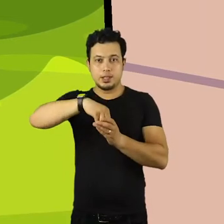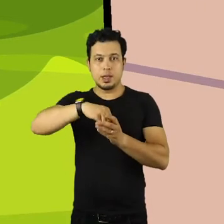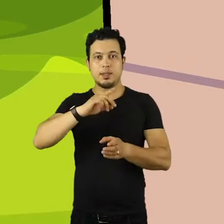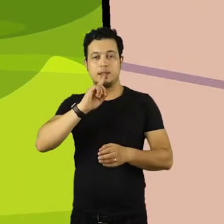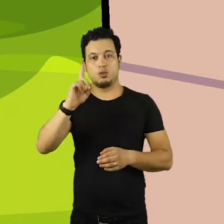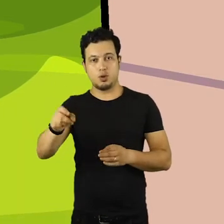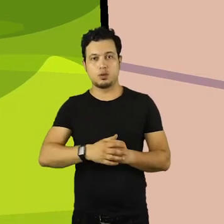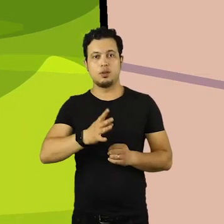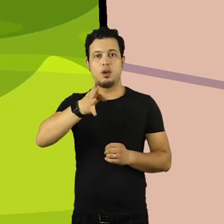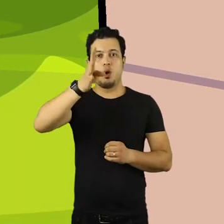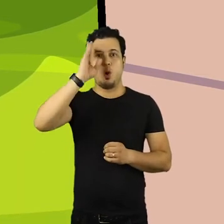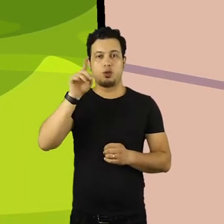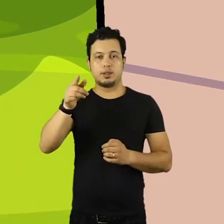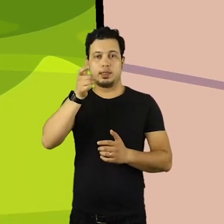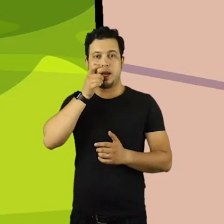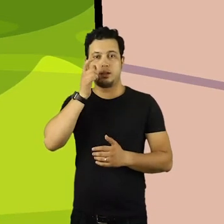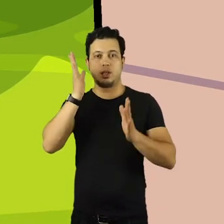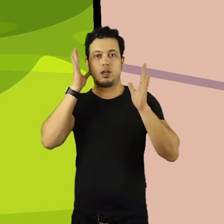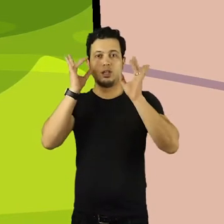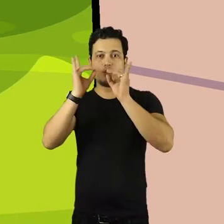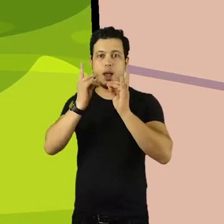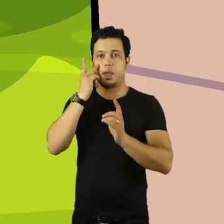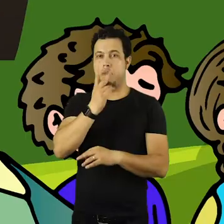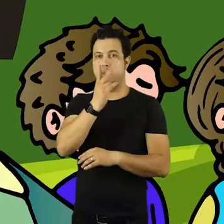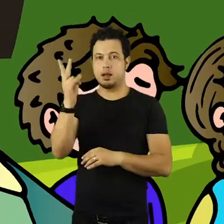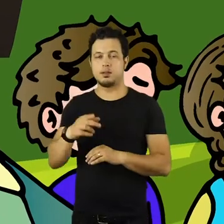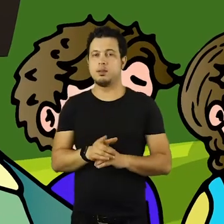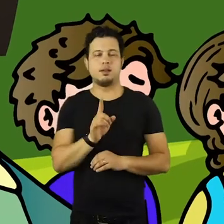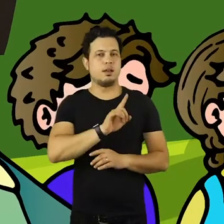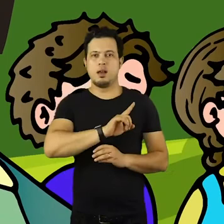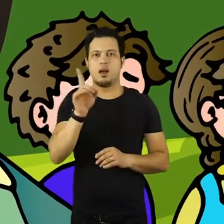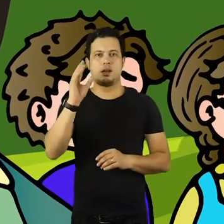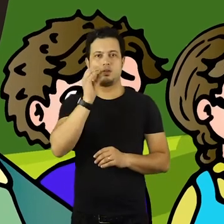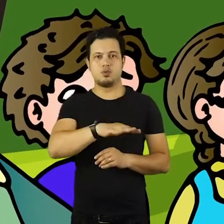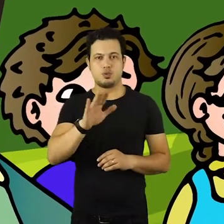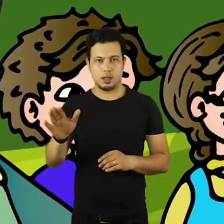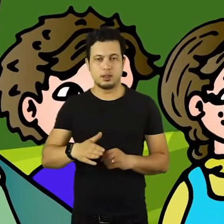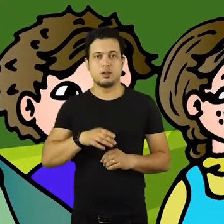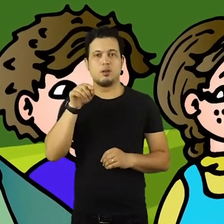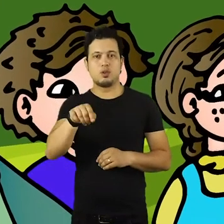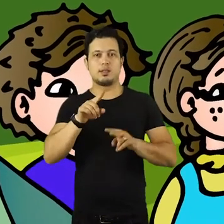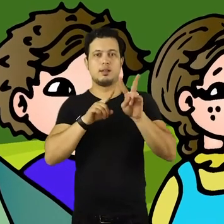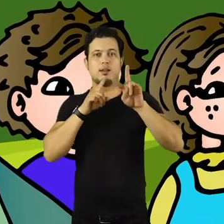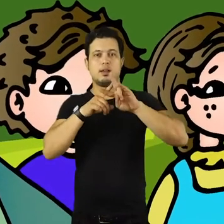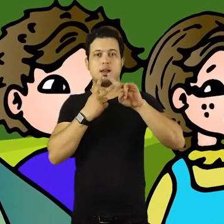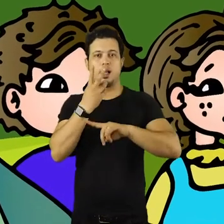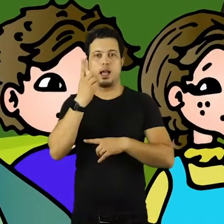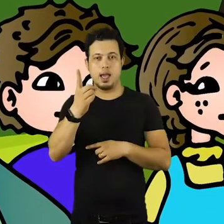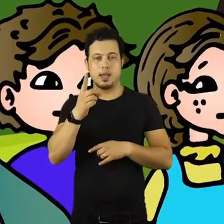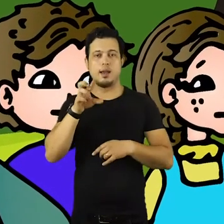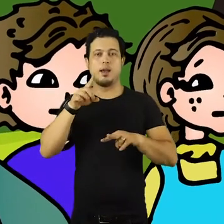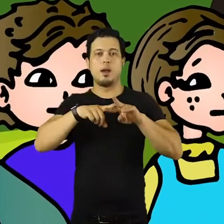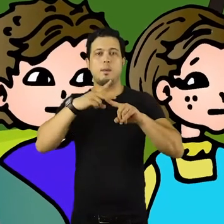mi? Bilge Horoz camiye dikkatlice baktı ve... Hayır çocuklar, burası Kayıpazarı